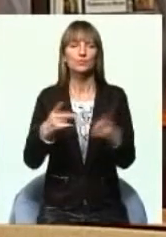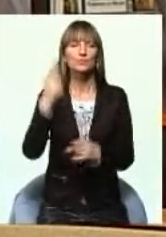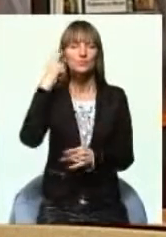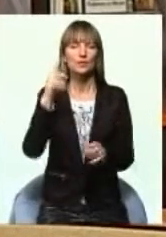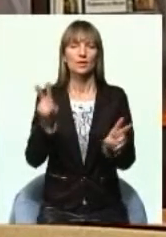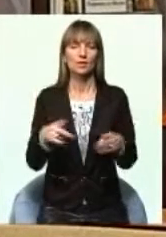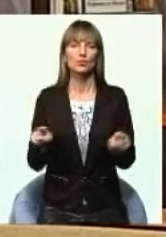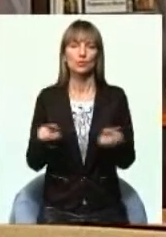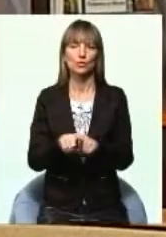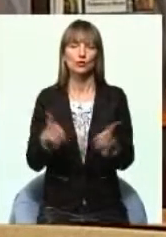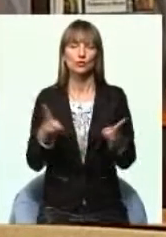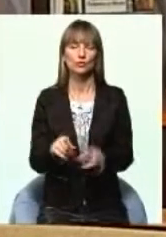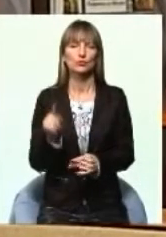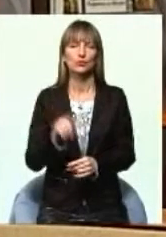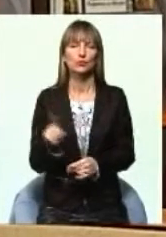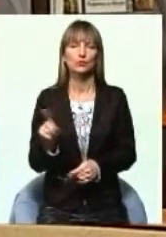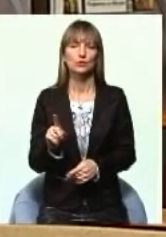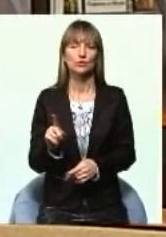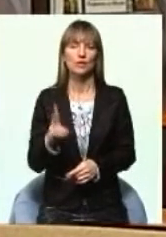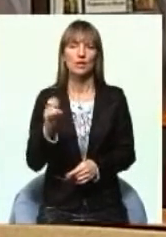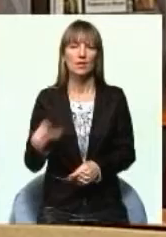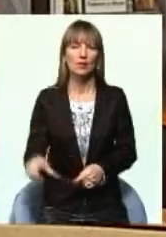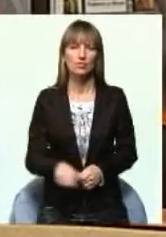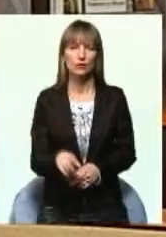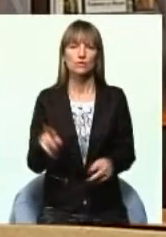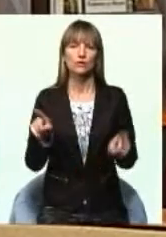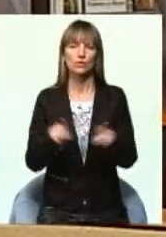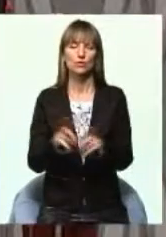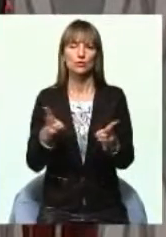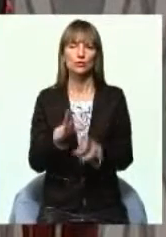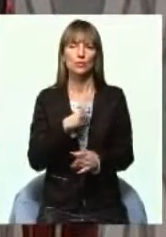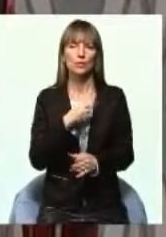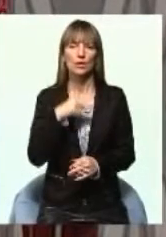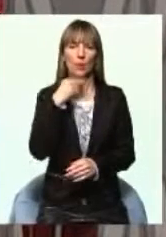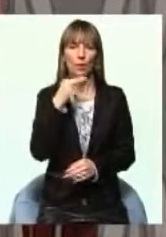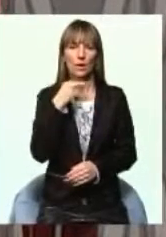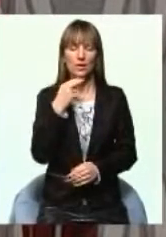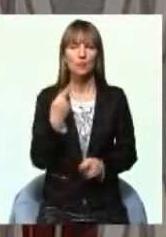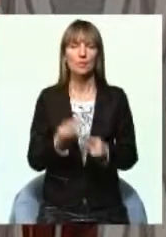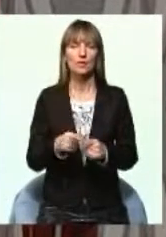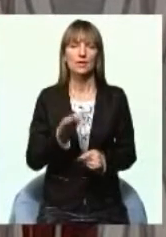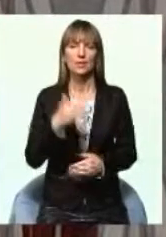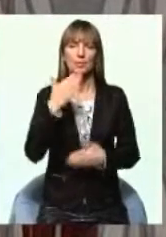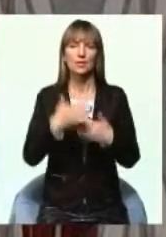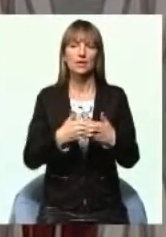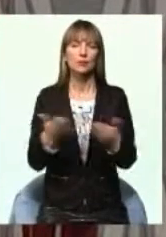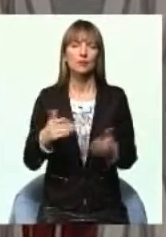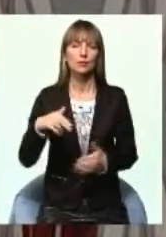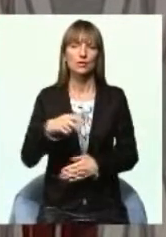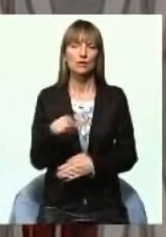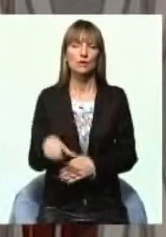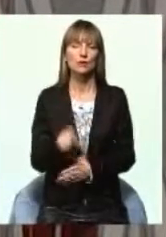знати правила дорожнього руху, тому що на дорозі теж варто бути обережним. Так, тож, малята, перед тим, як переходити